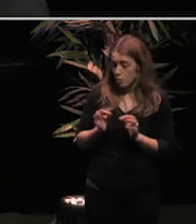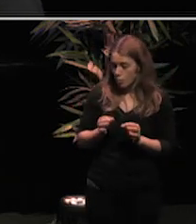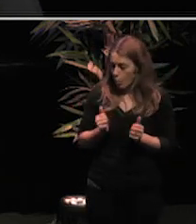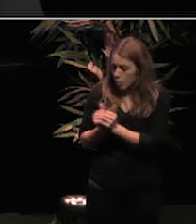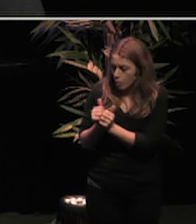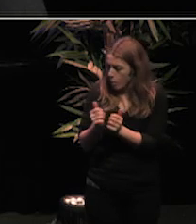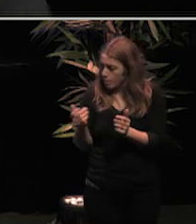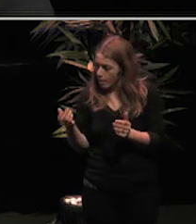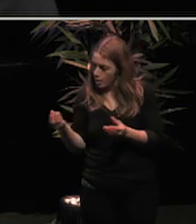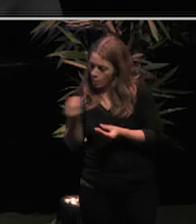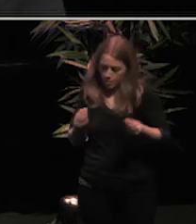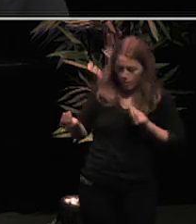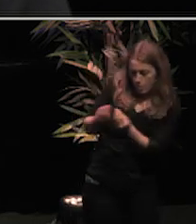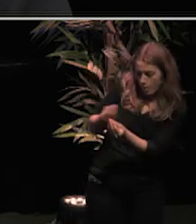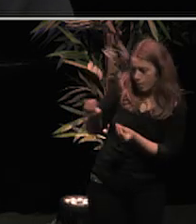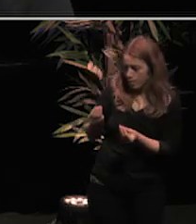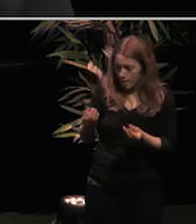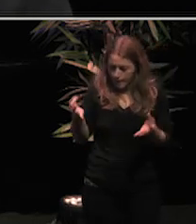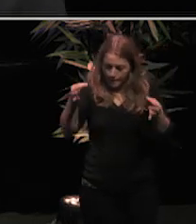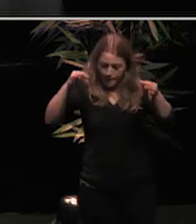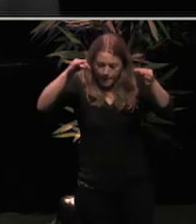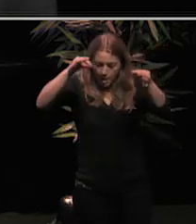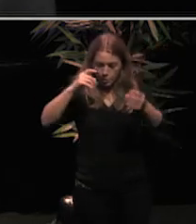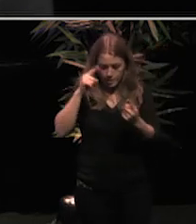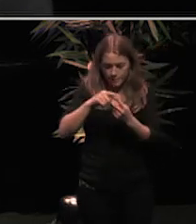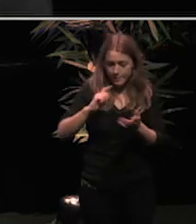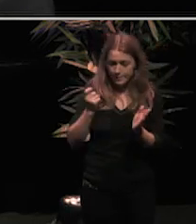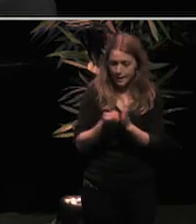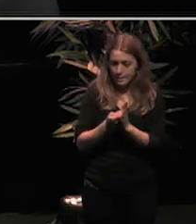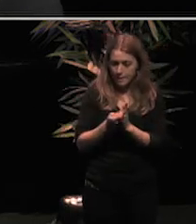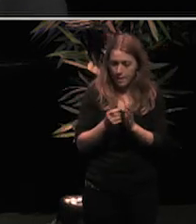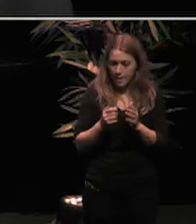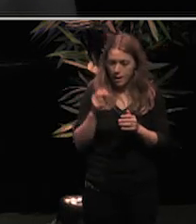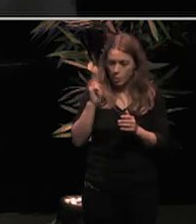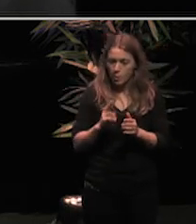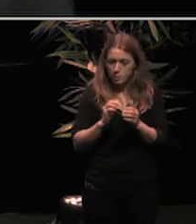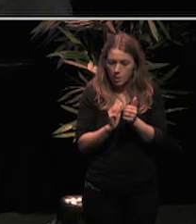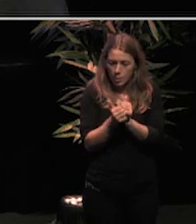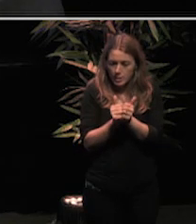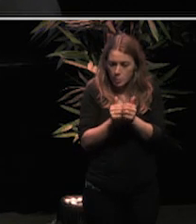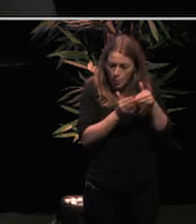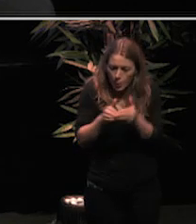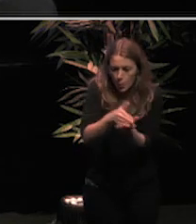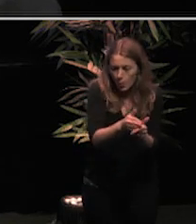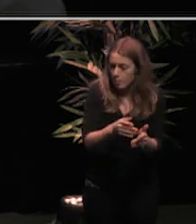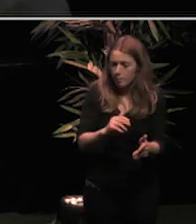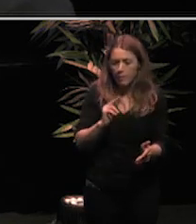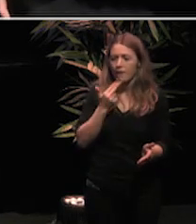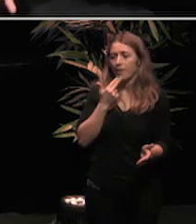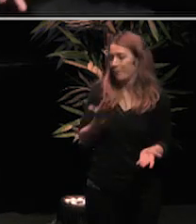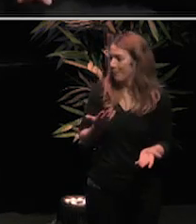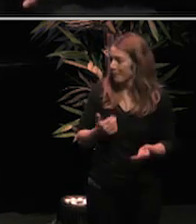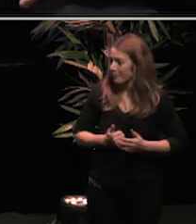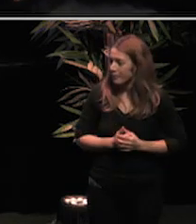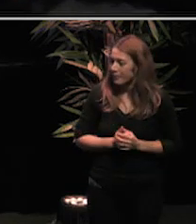ingrédients en place pour que finalement, le jour J du départ, on soit dans des conditions optimales, quoi.